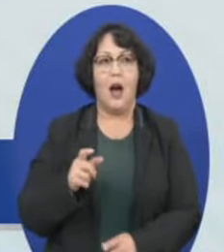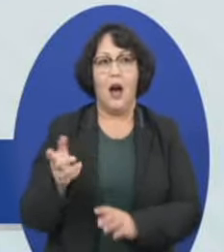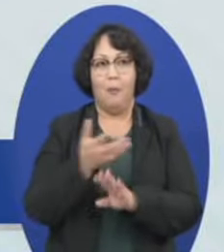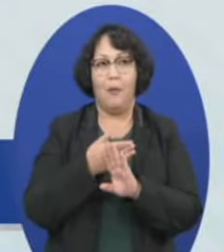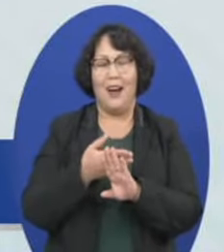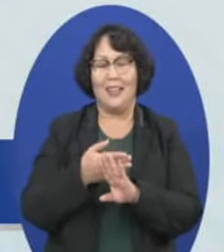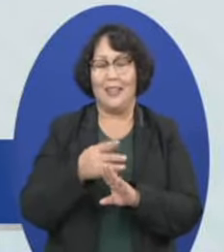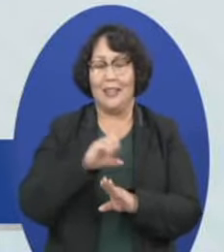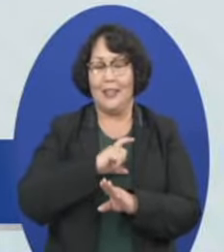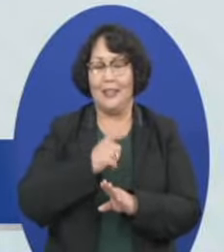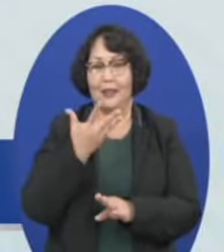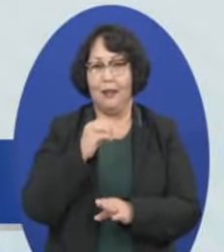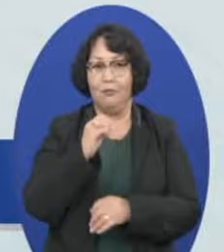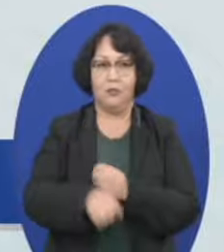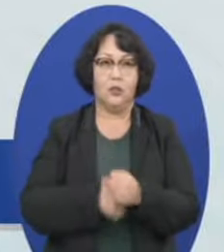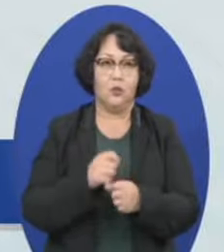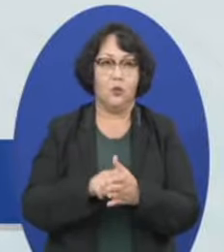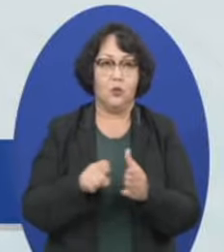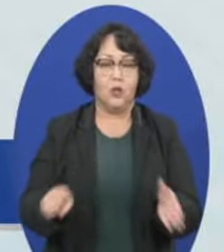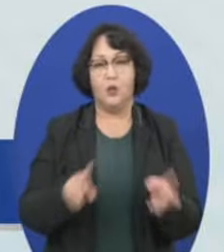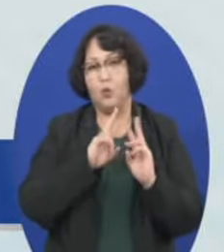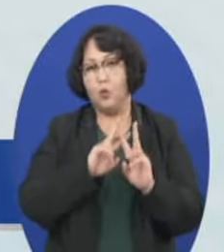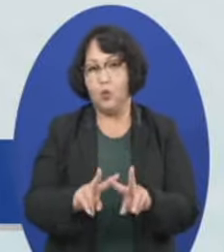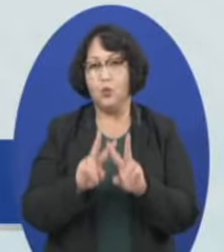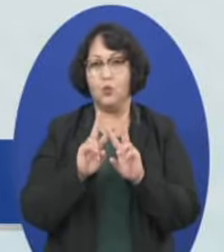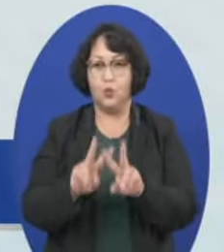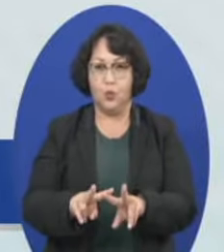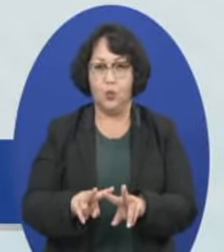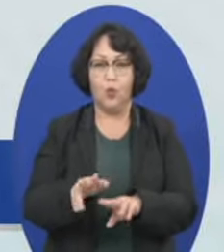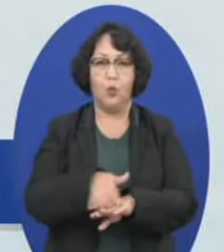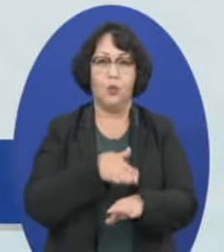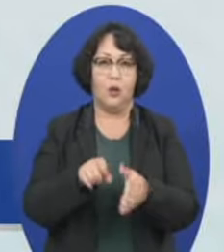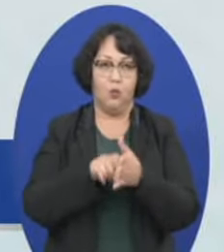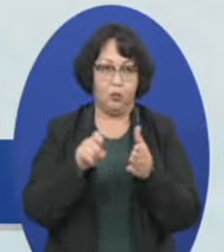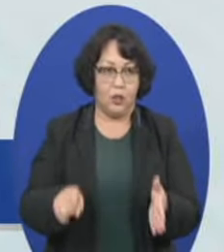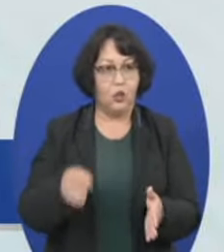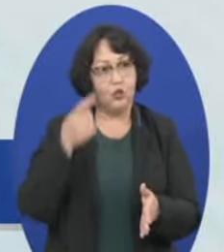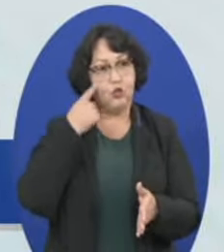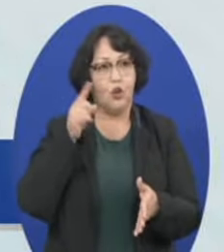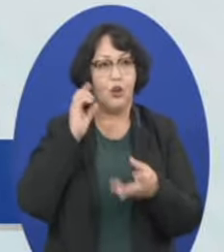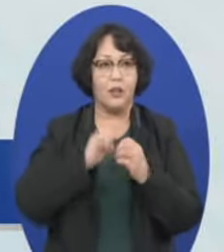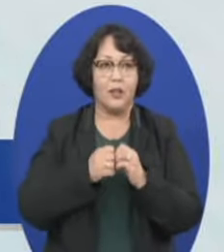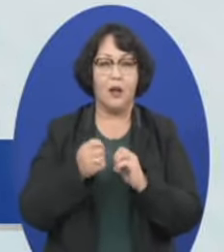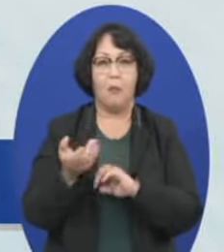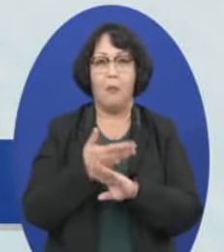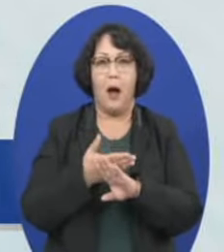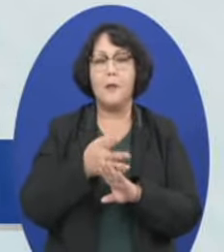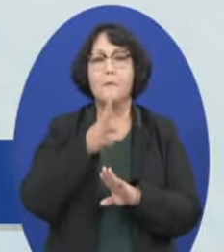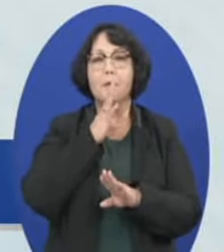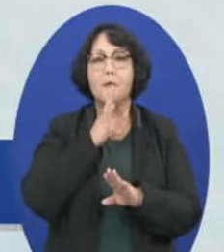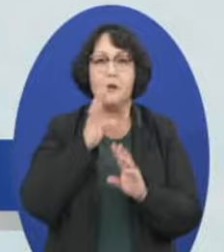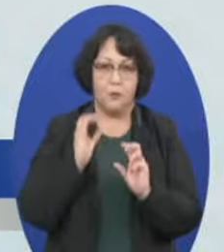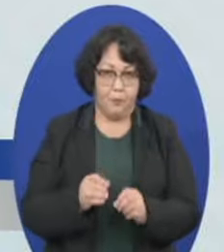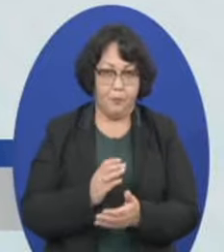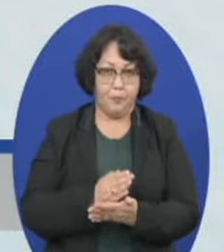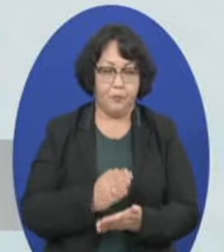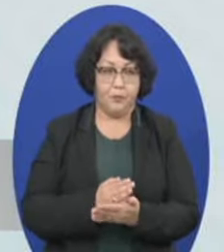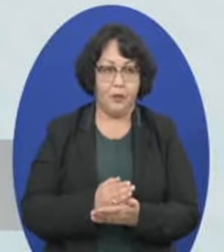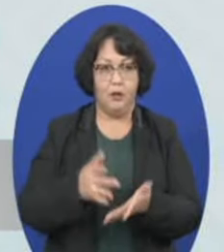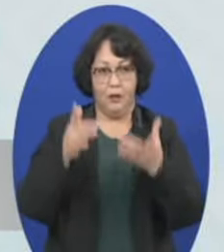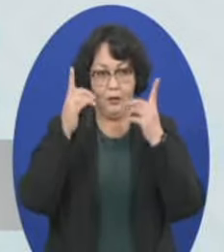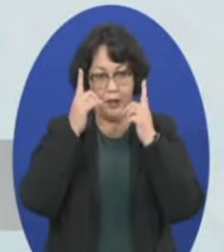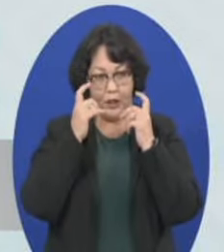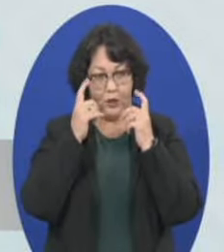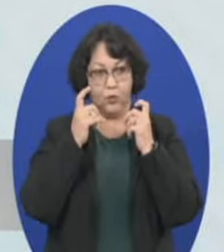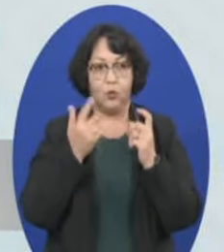бол 50 жилийн хугацаатаар бол одоо өргөжлүүлсэн боёо одоо маш урт хугацаанд бол зохиохоор хамгаалахаар болсон байгаа. За мөн одоо